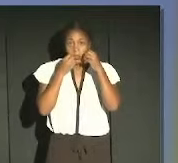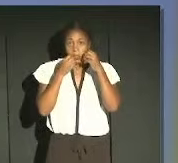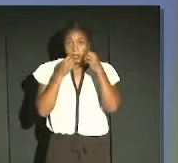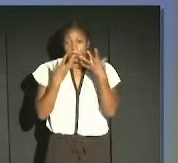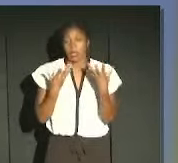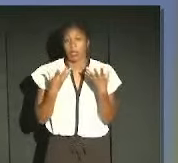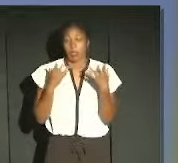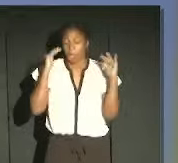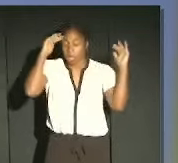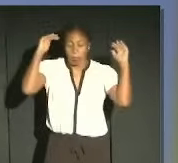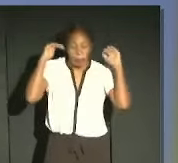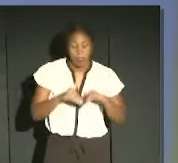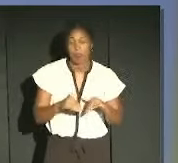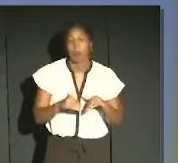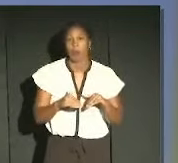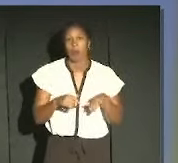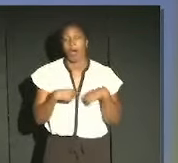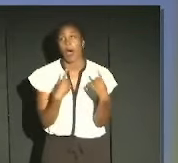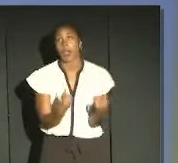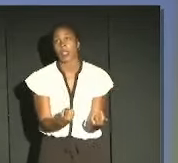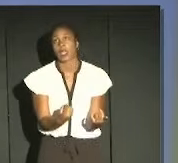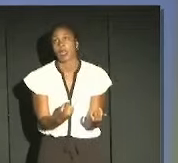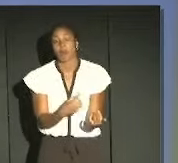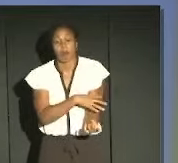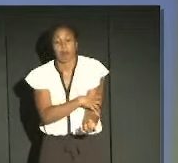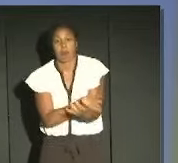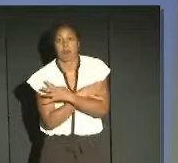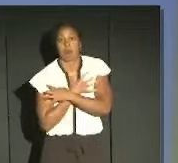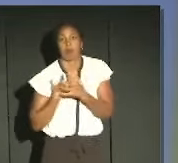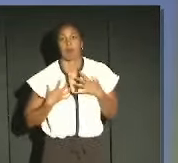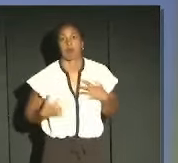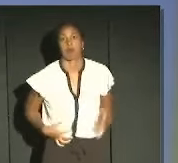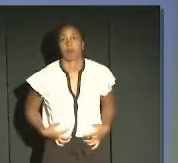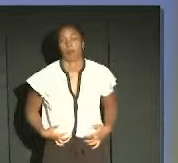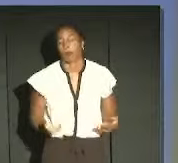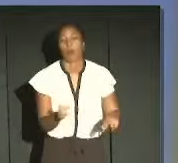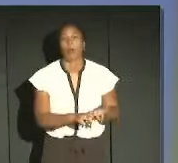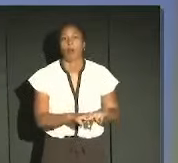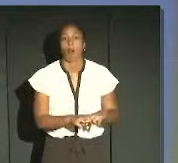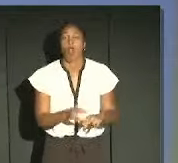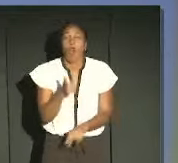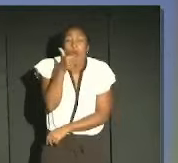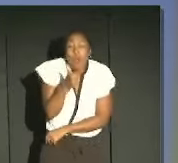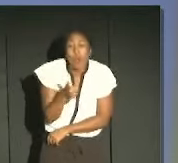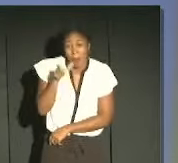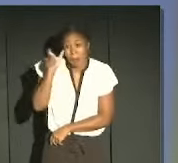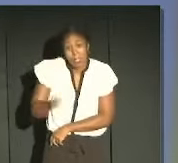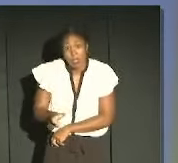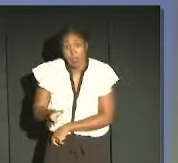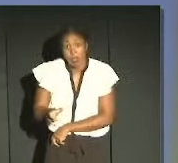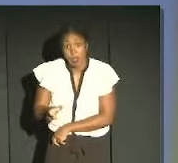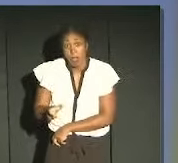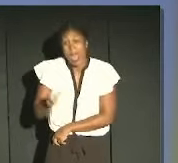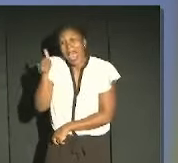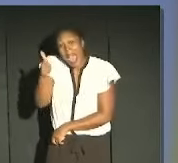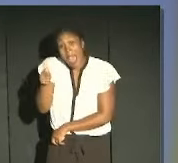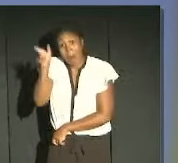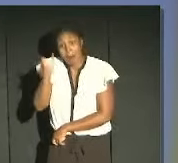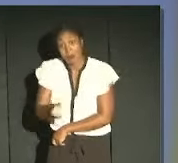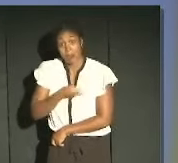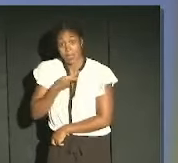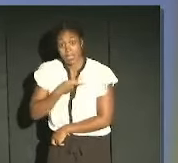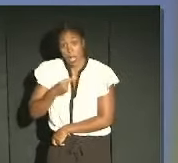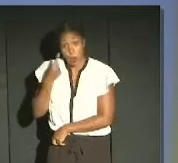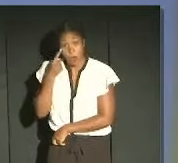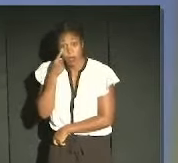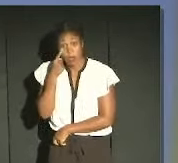escars et les personnes décèdent pour un seul médecin pour un seul opticien pardon deux personnes qu'il connaît sont décédés